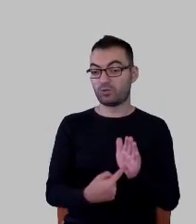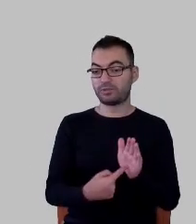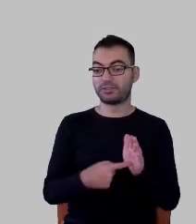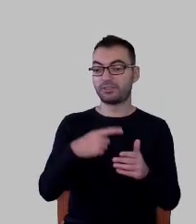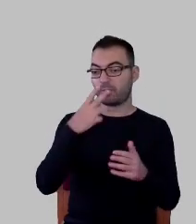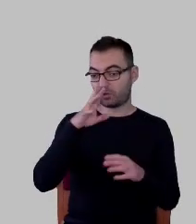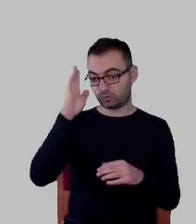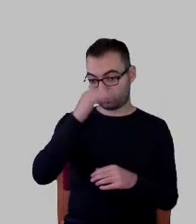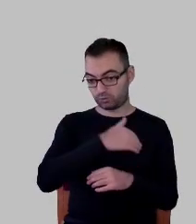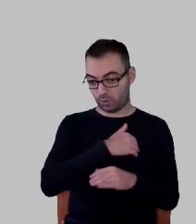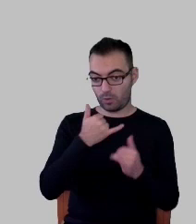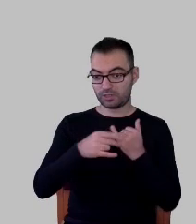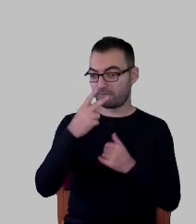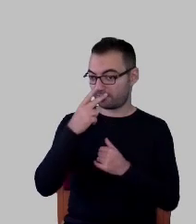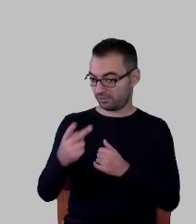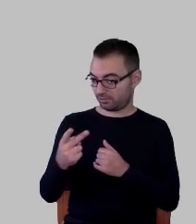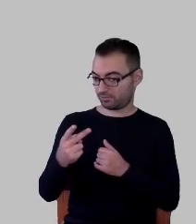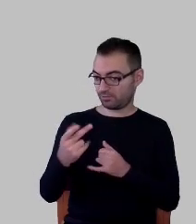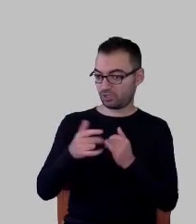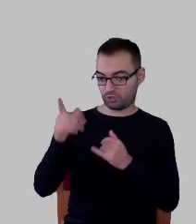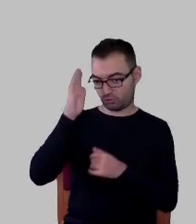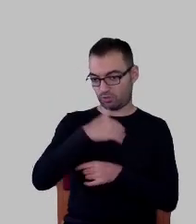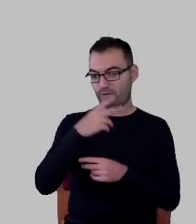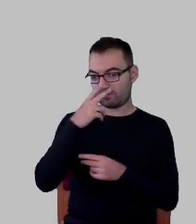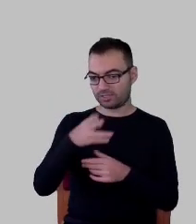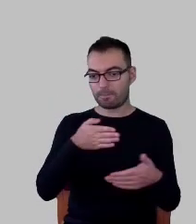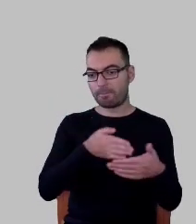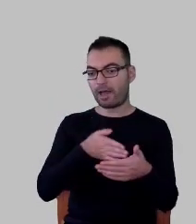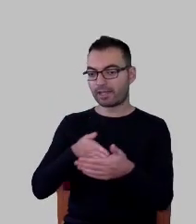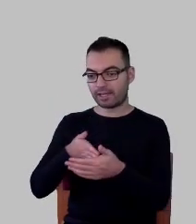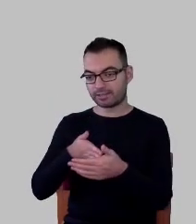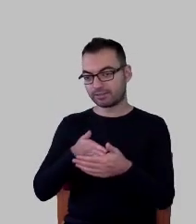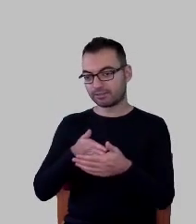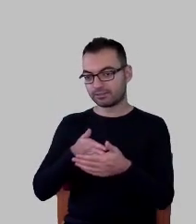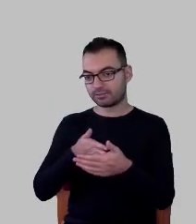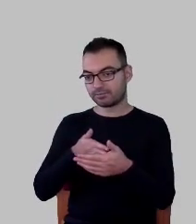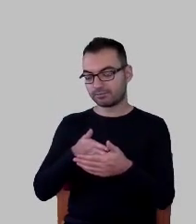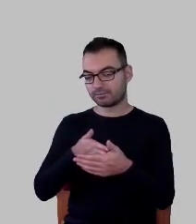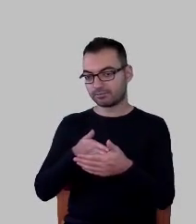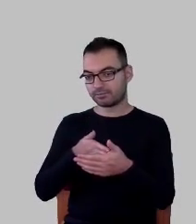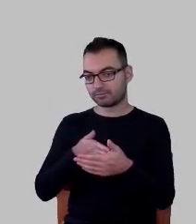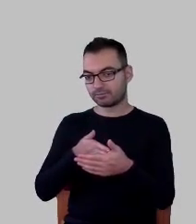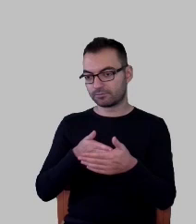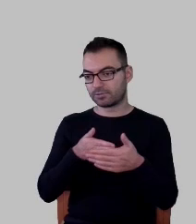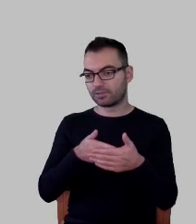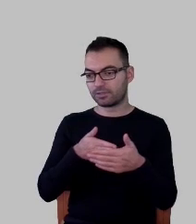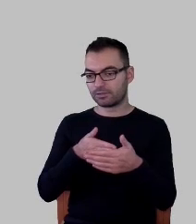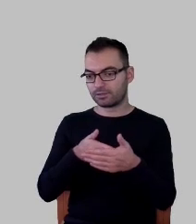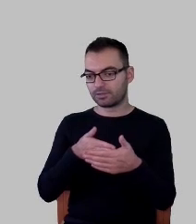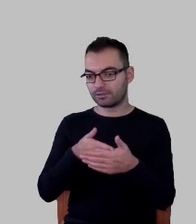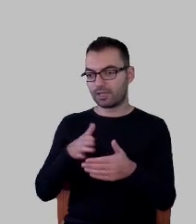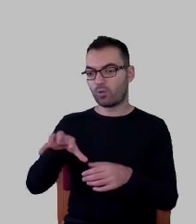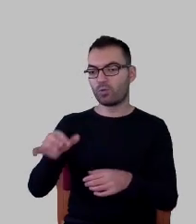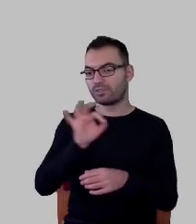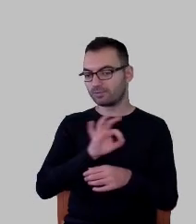szkoły, które umiały dostrzec też te bariery, jakie stwarzały dla uczniów ze specjalnymi potrzebami edukacyjnymi,